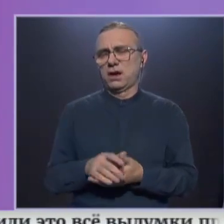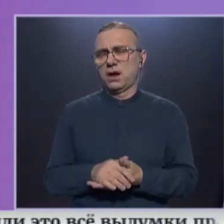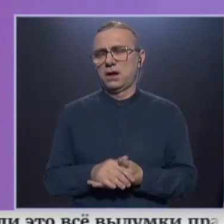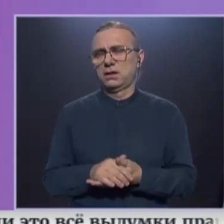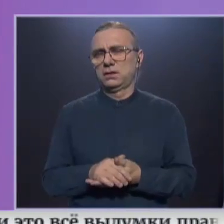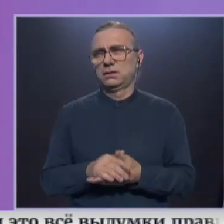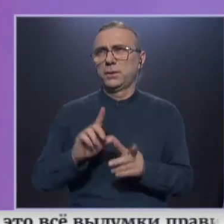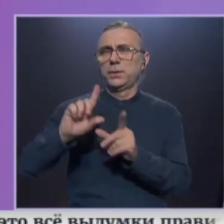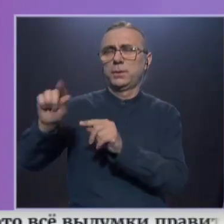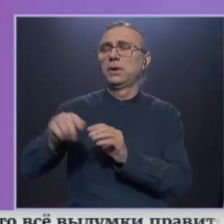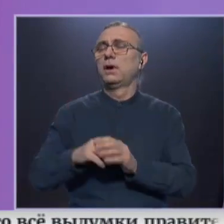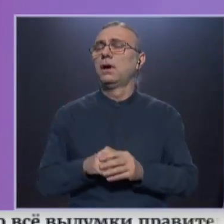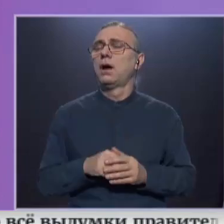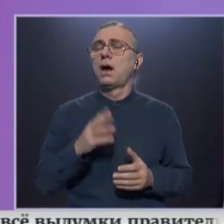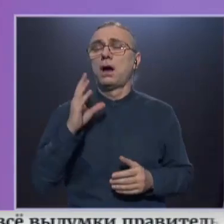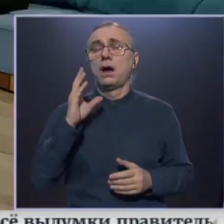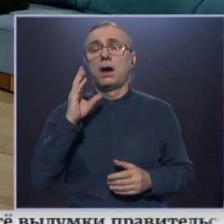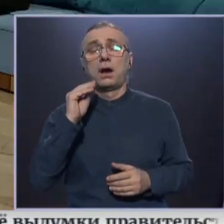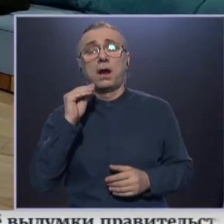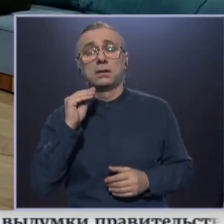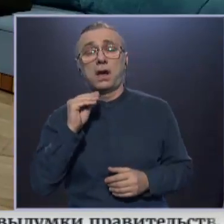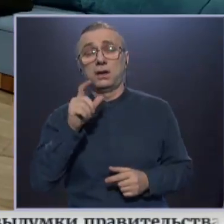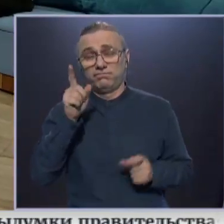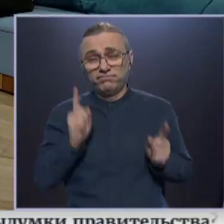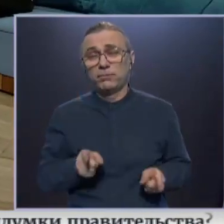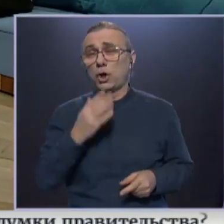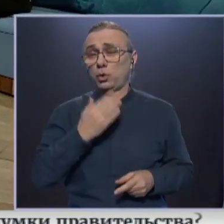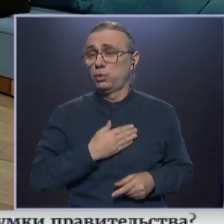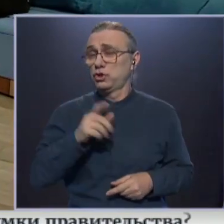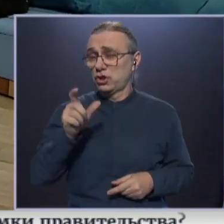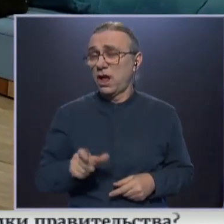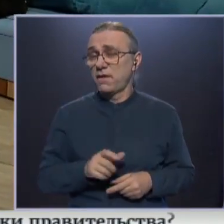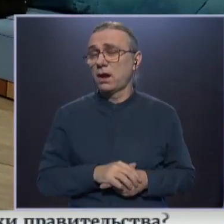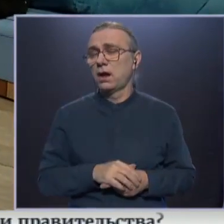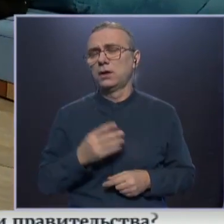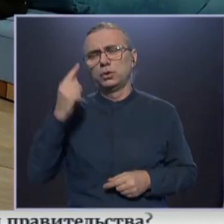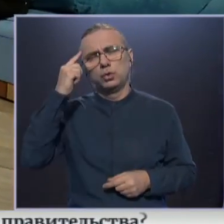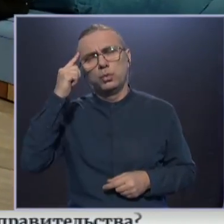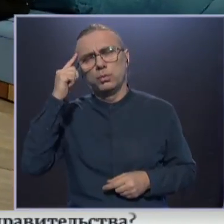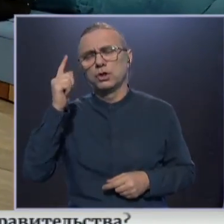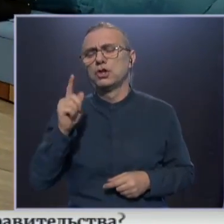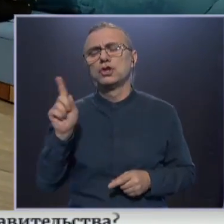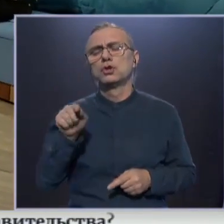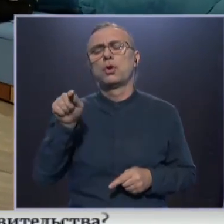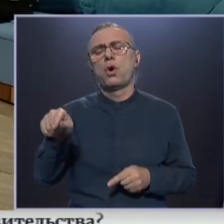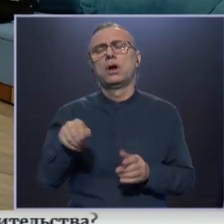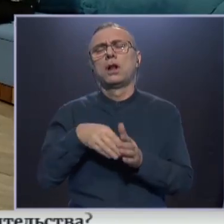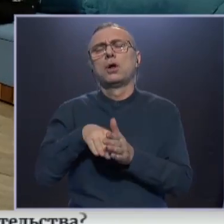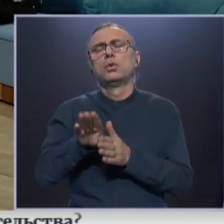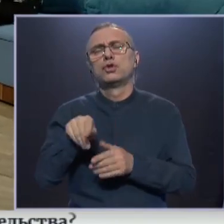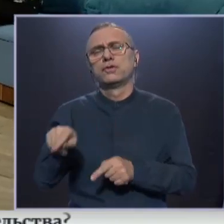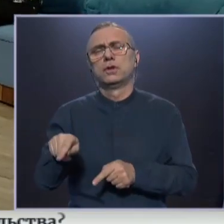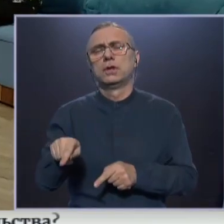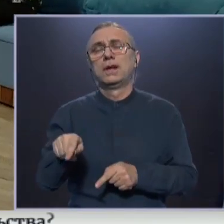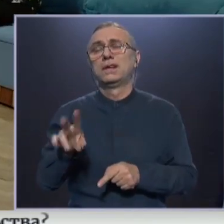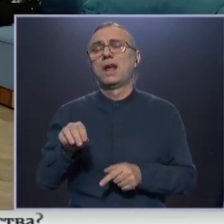ты любишь человека, ты думаешь, что для него лучше сейчас всего. Да, и, правильно. Возможно, для него сейчас лучше не то, что лучше для тела, а то, что лучше для его